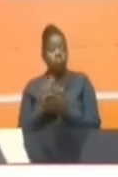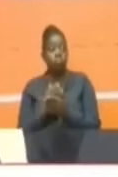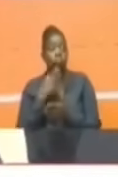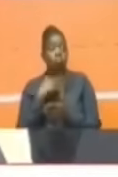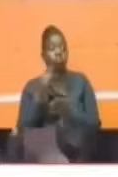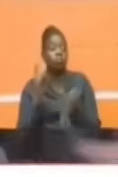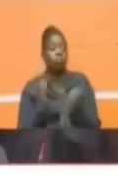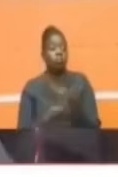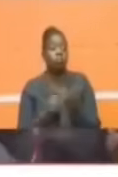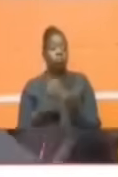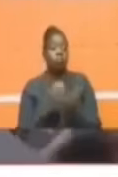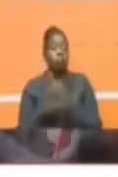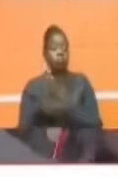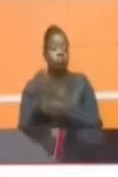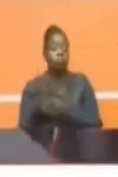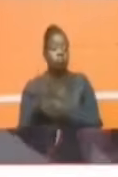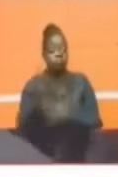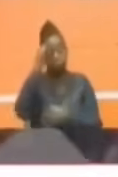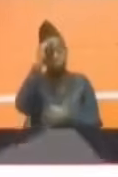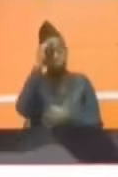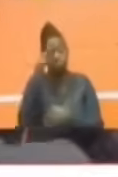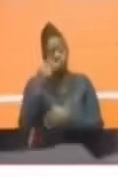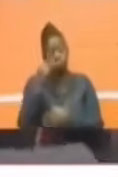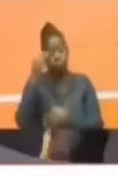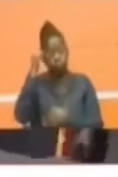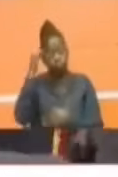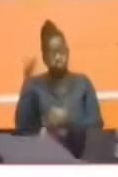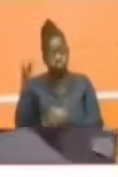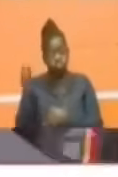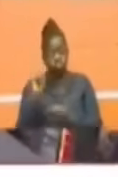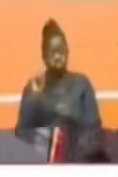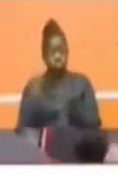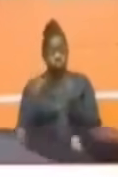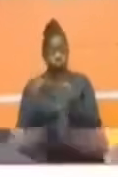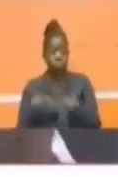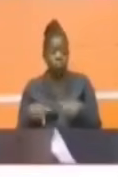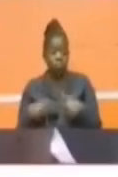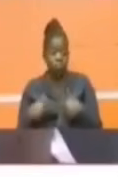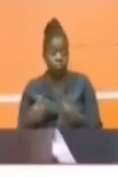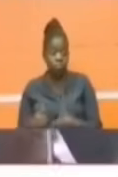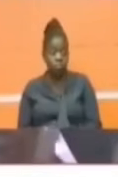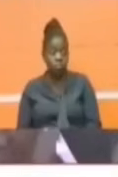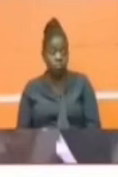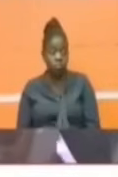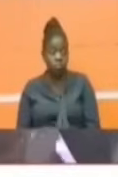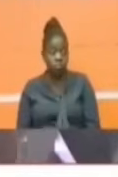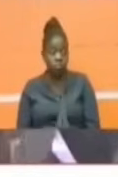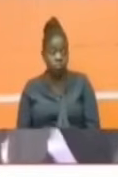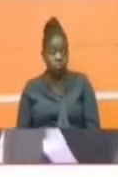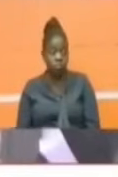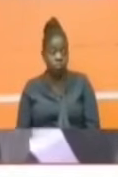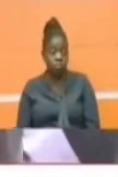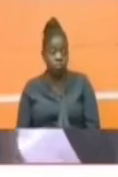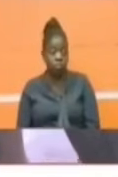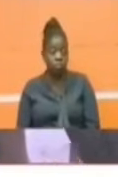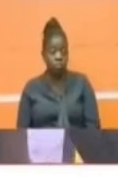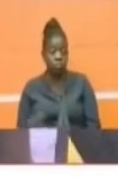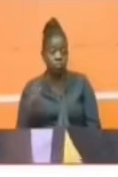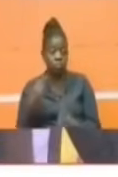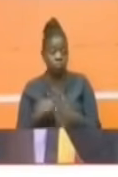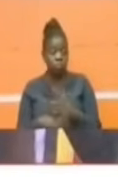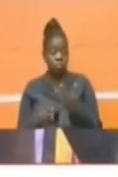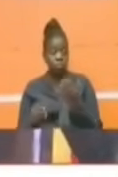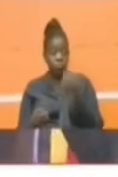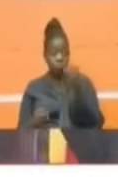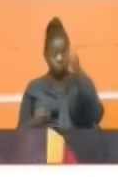abafune capital. Abatikile baza president. Olokuchu sobulambu awe. That I've done of